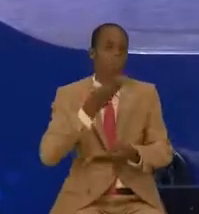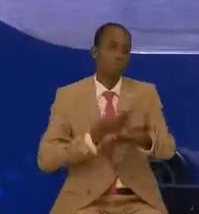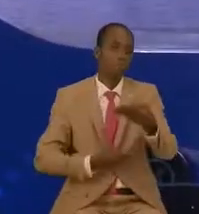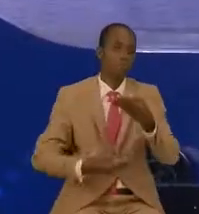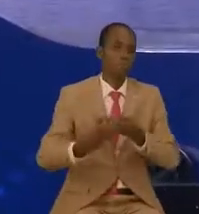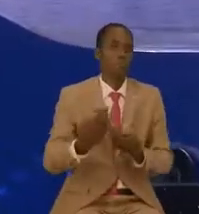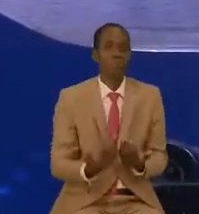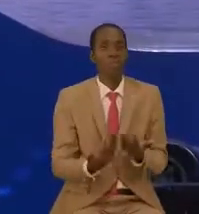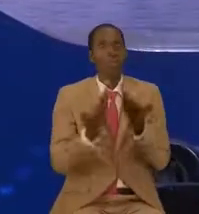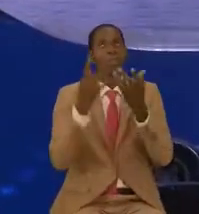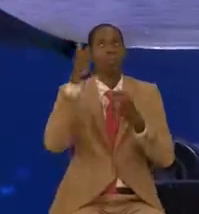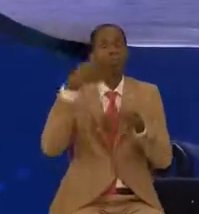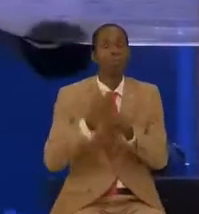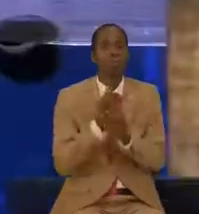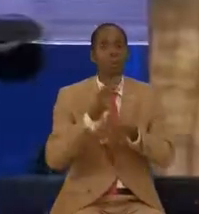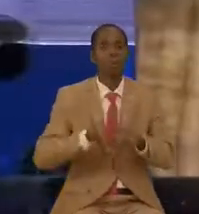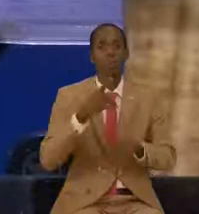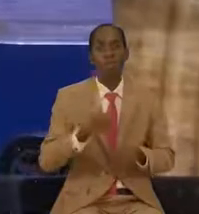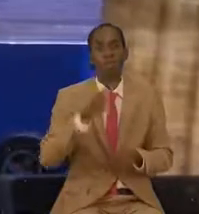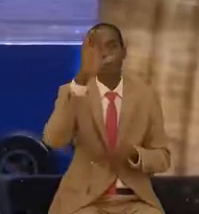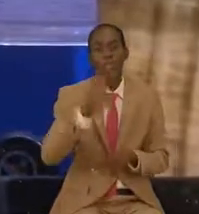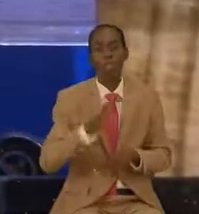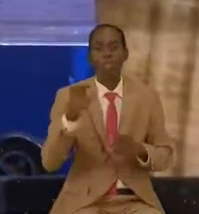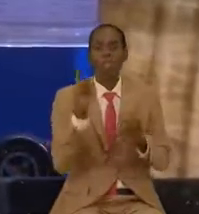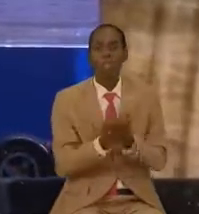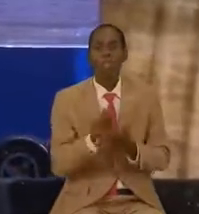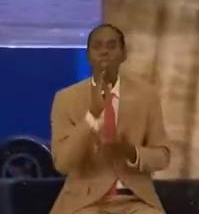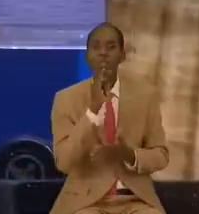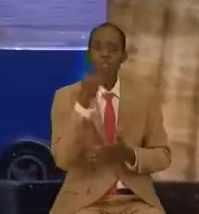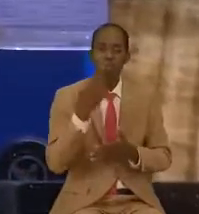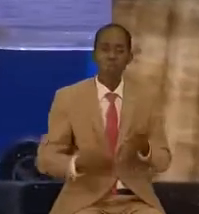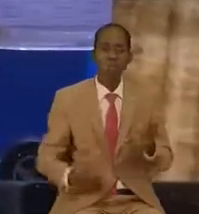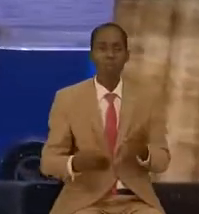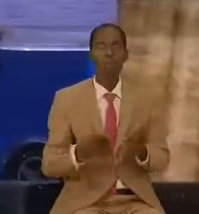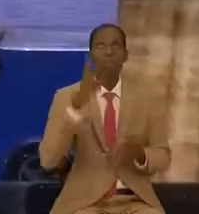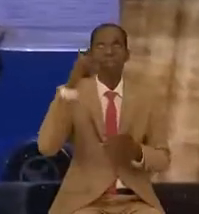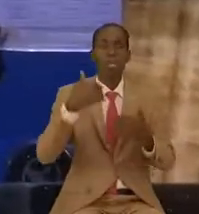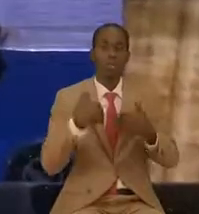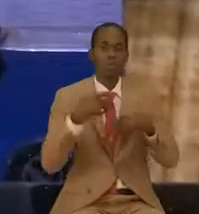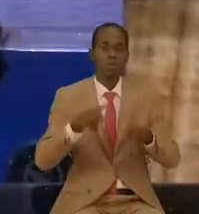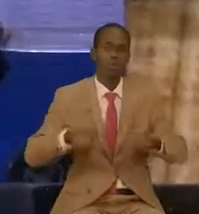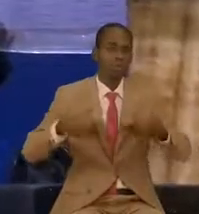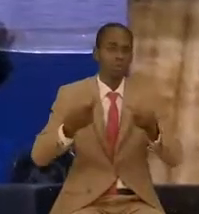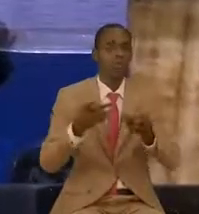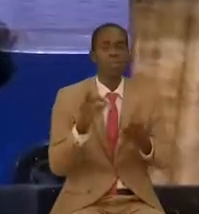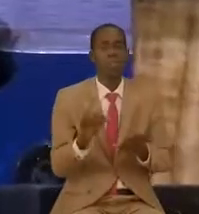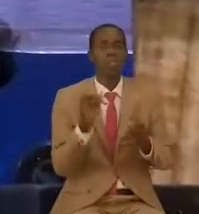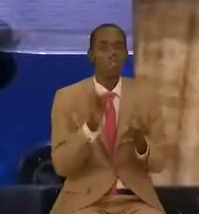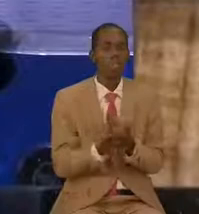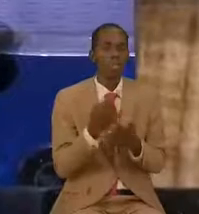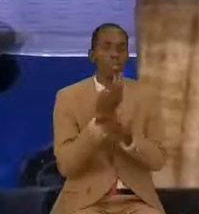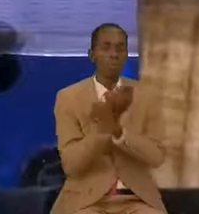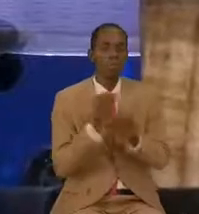de substitution fait à la croix, c'est cela qui a prouvé la réconciliation,